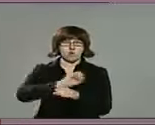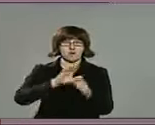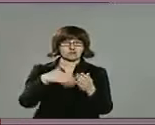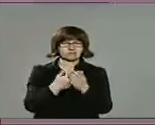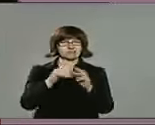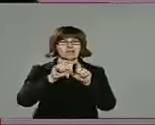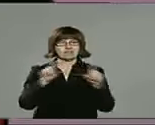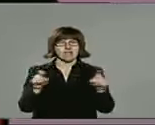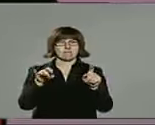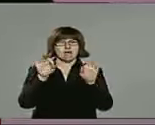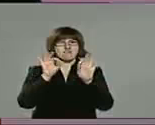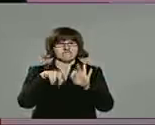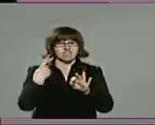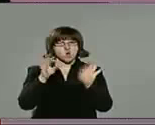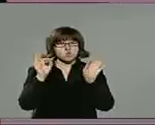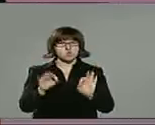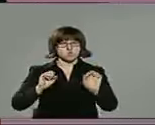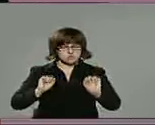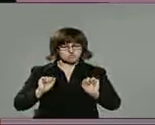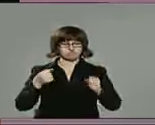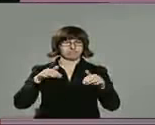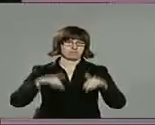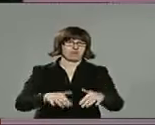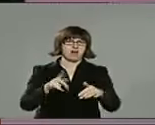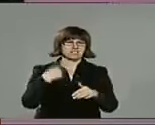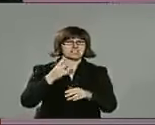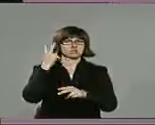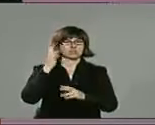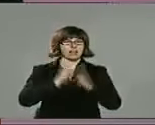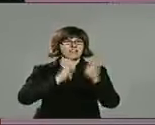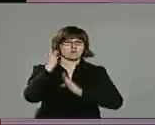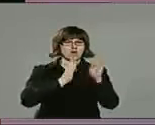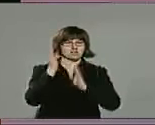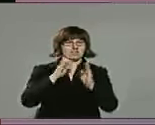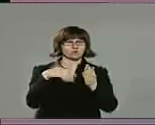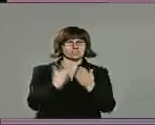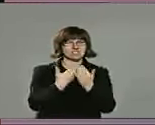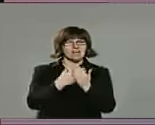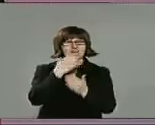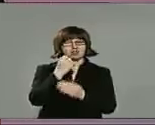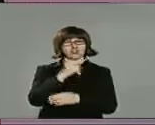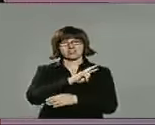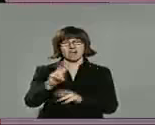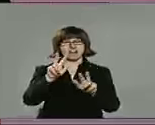Dafür sind wir wieder gut gerüstet. Dafür steht die Sozialdemokratie und dafür